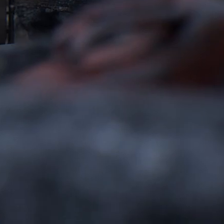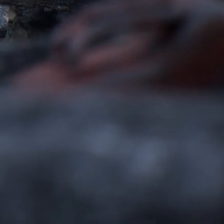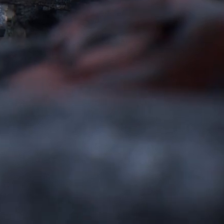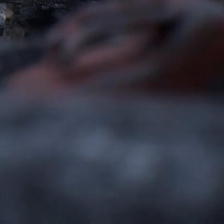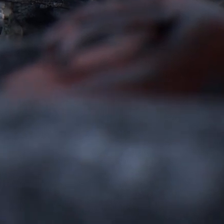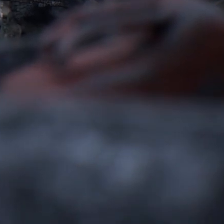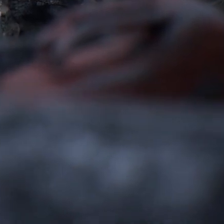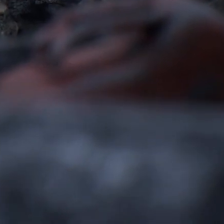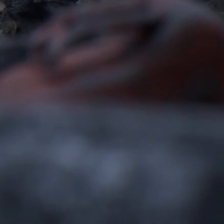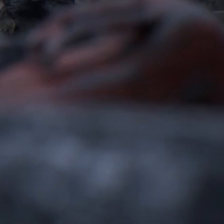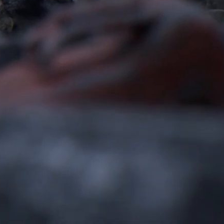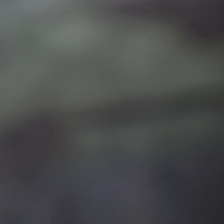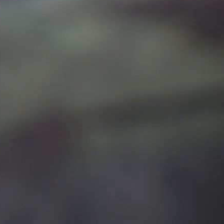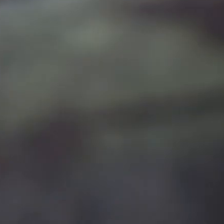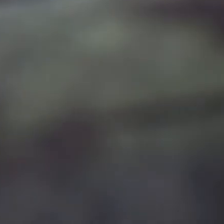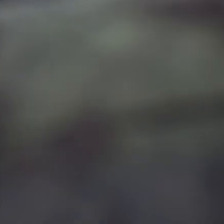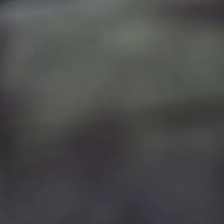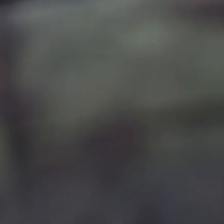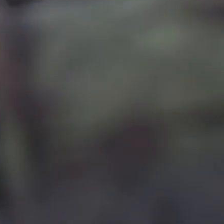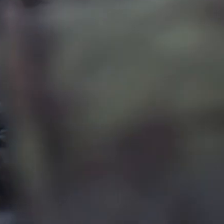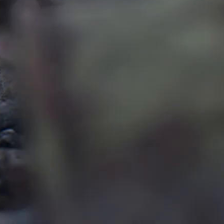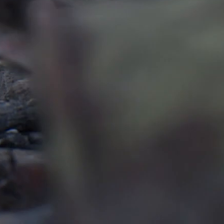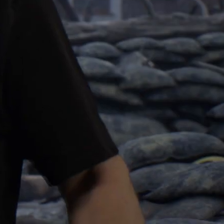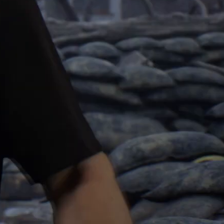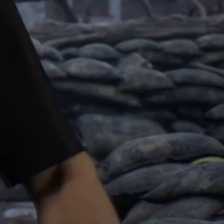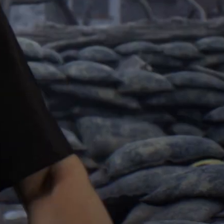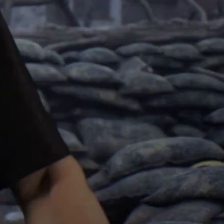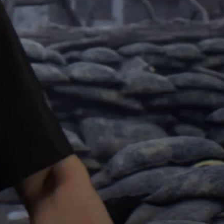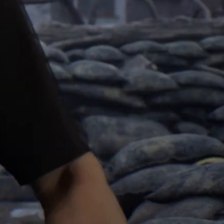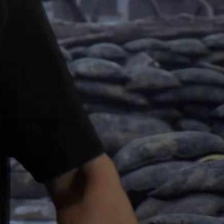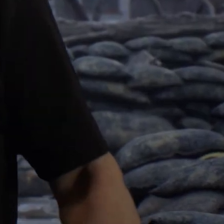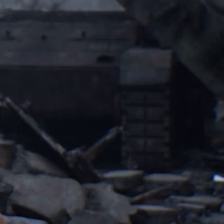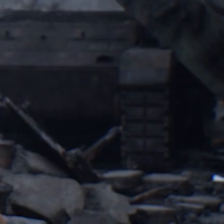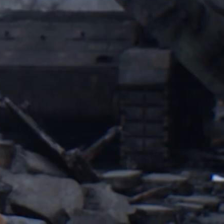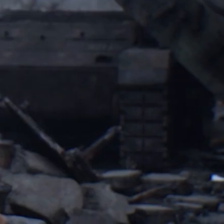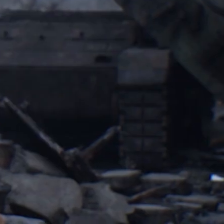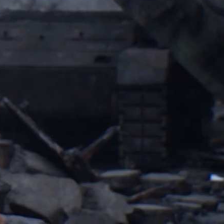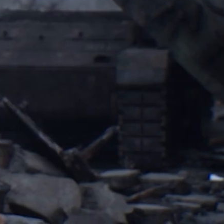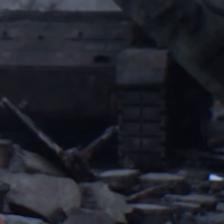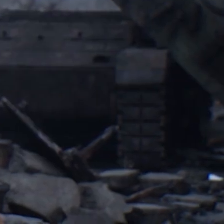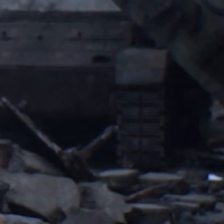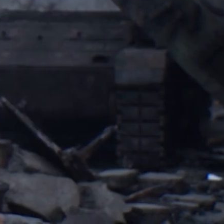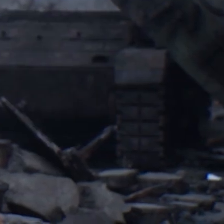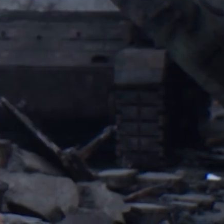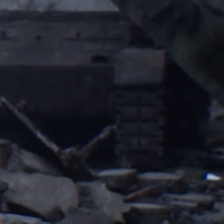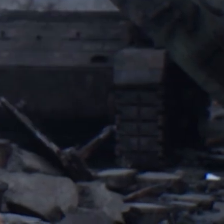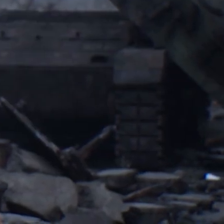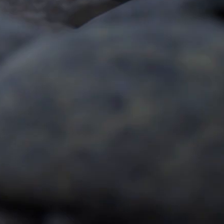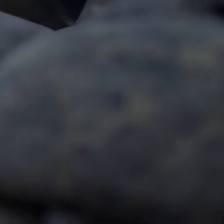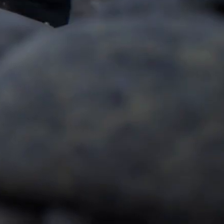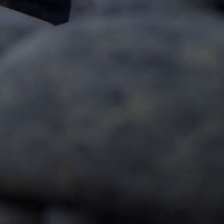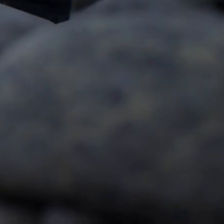pinigus, mūsų monetarinę sistemą ir iždą, kas su jomis vyks nutikus didelėms nelaimėms